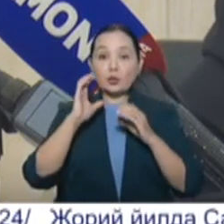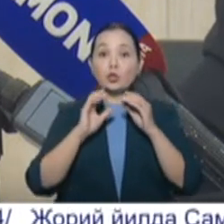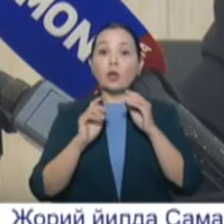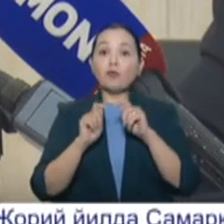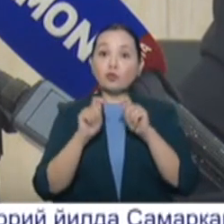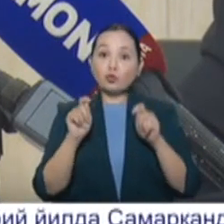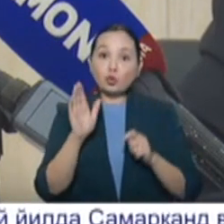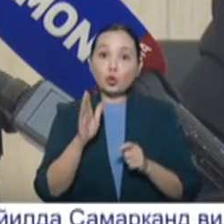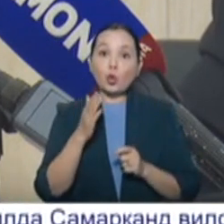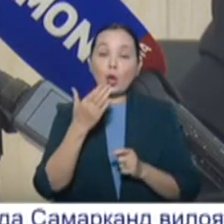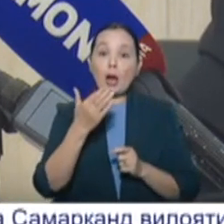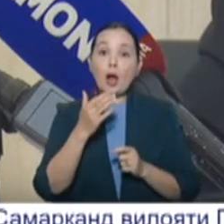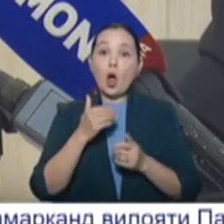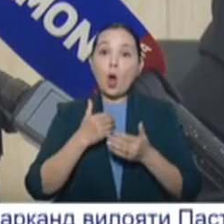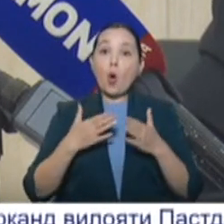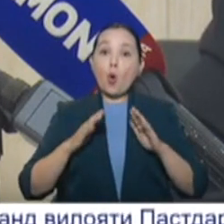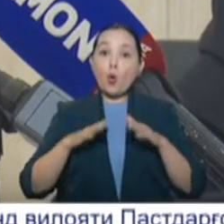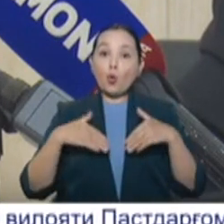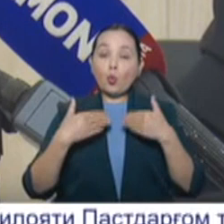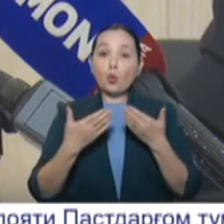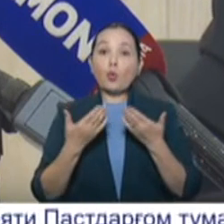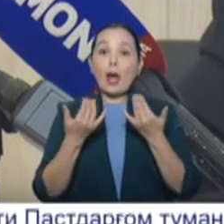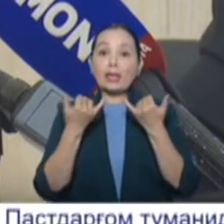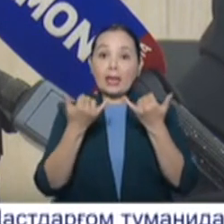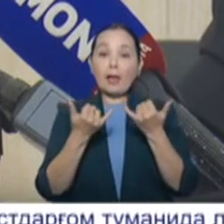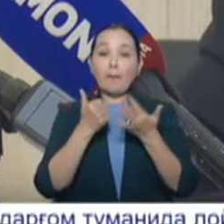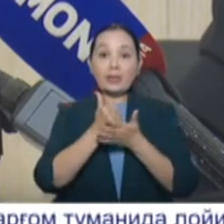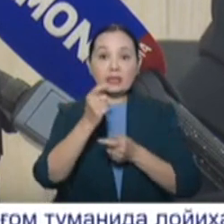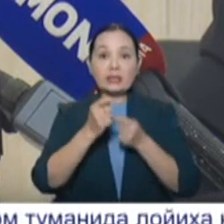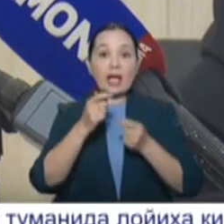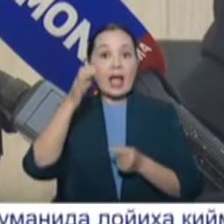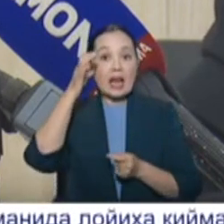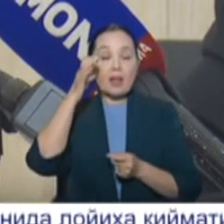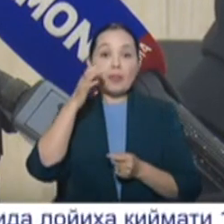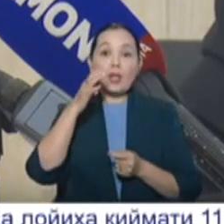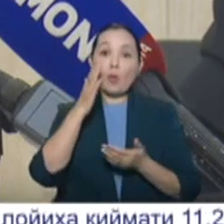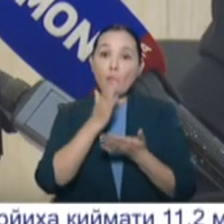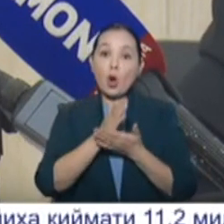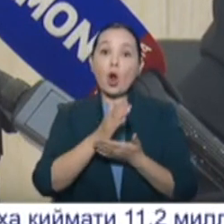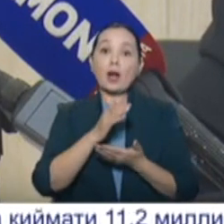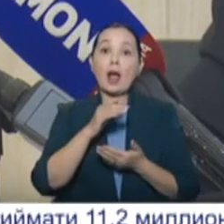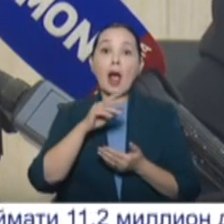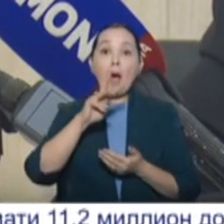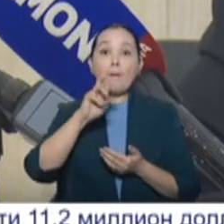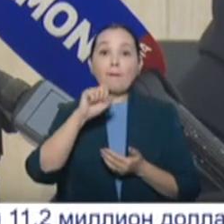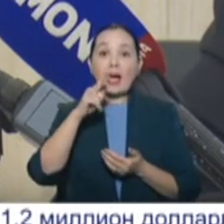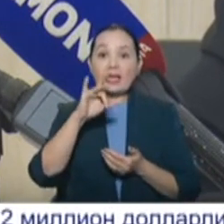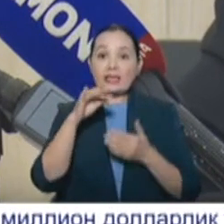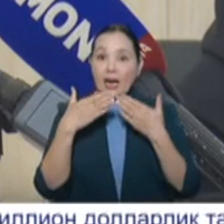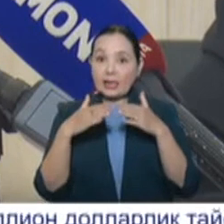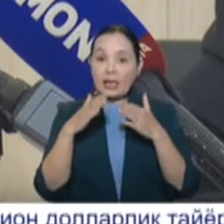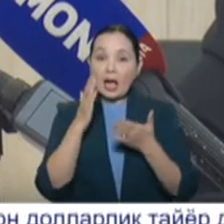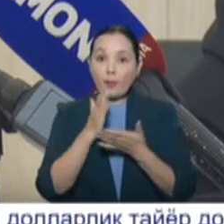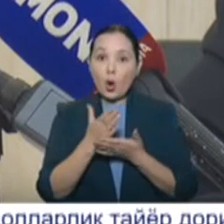kelgan. Mana hurmatli prezidentimiz tashabbuslari bilan u yerda ham bir qator ilmiy olimlar bor, bir qator magistrantlar bor.